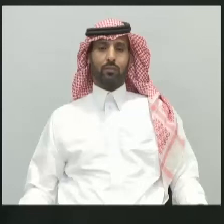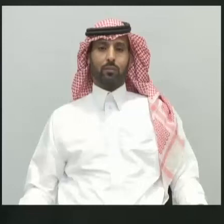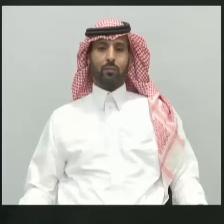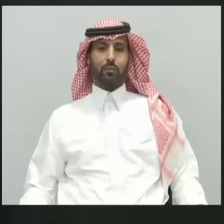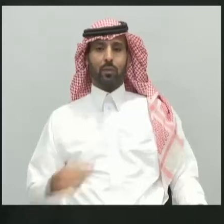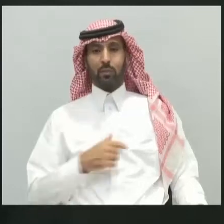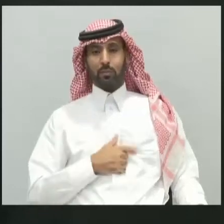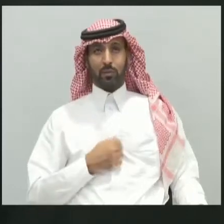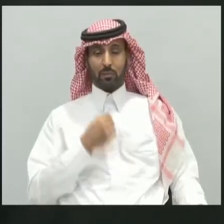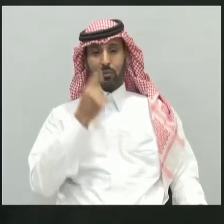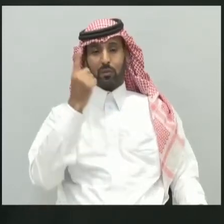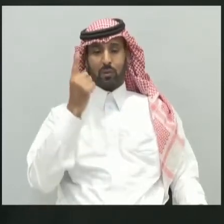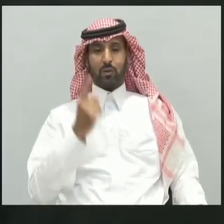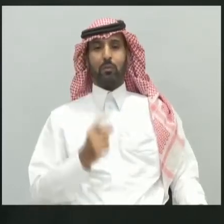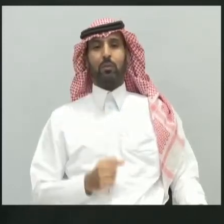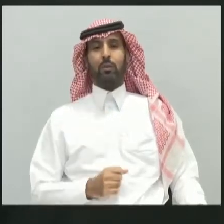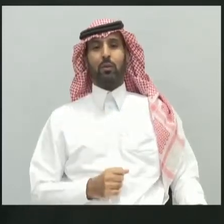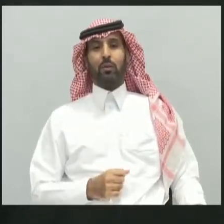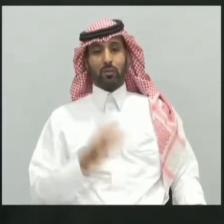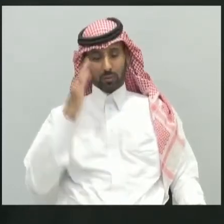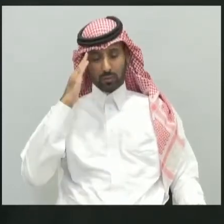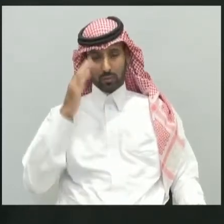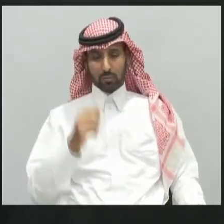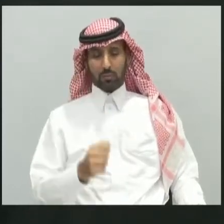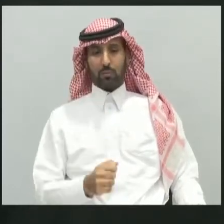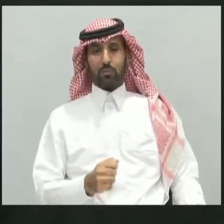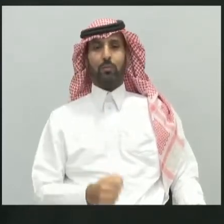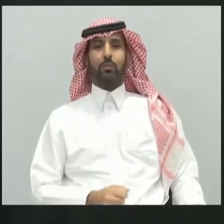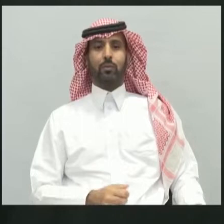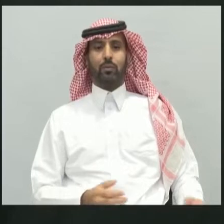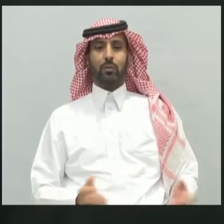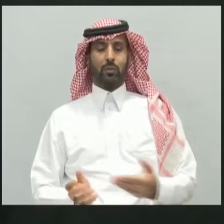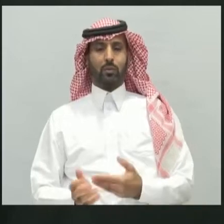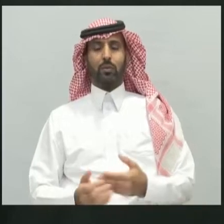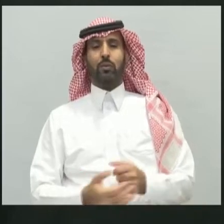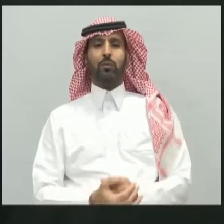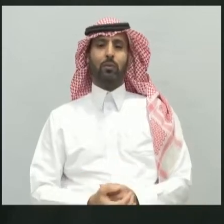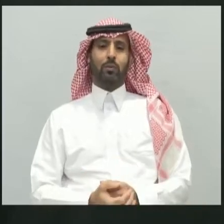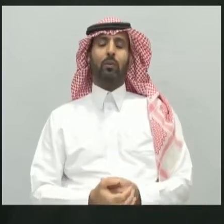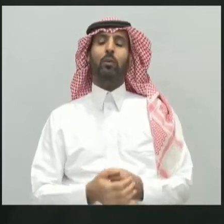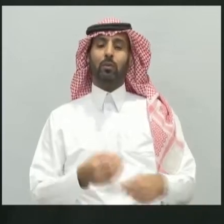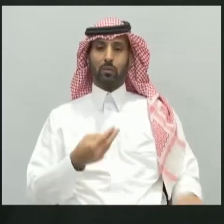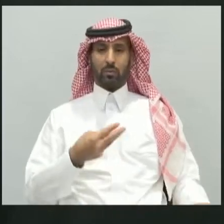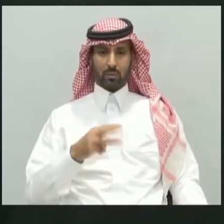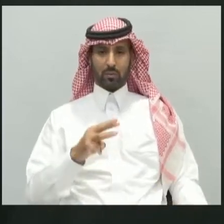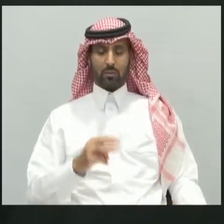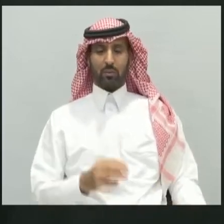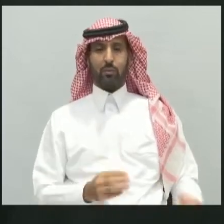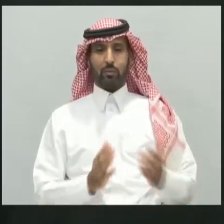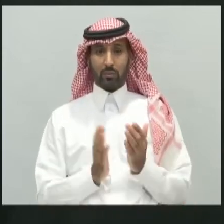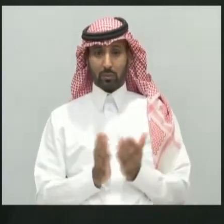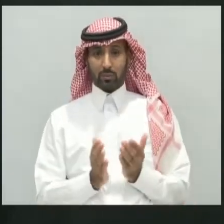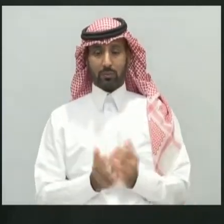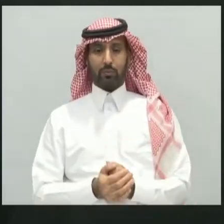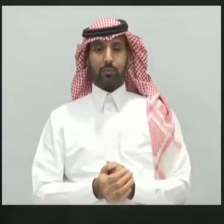بسم الله الرحمن الرحيم. السلام عليكم ورحمة الله وبركاته. This is Miss Leila Al-Jihani. Welcome again, dear students, in another lesson. Inshallah,